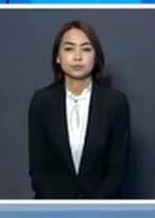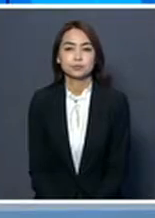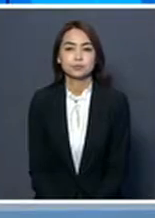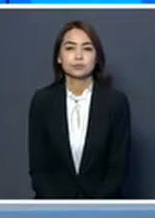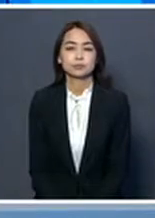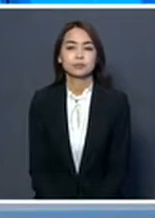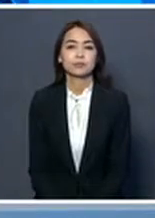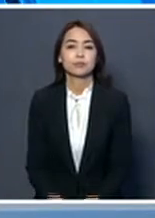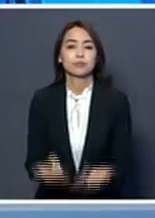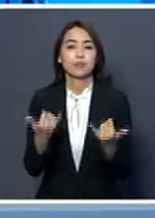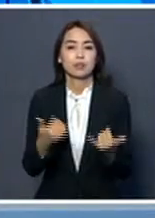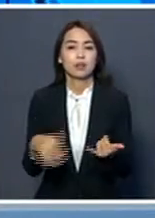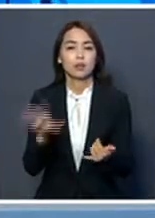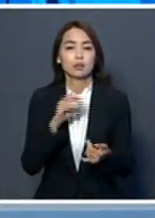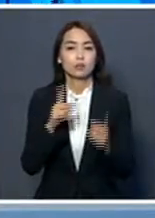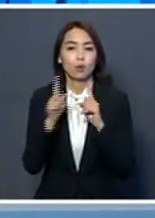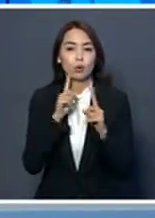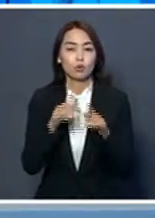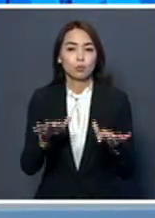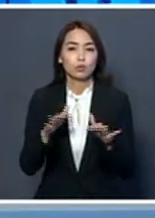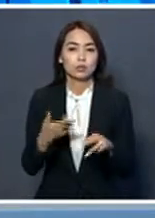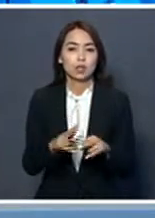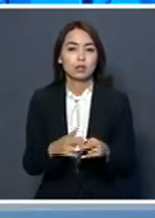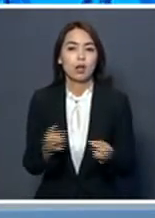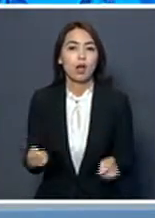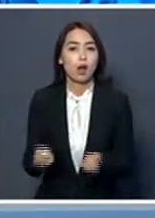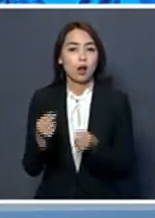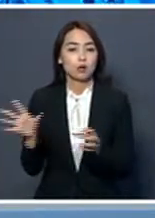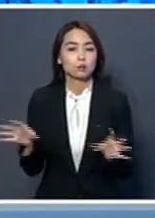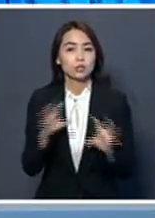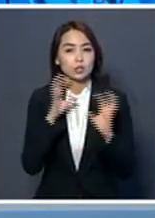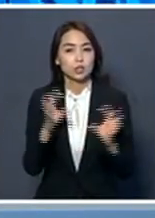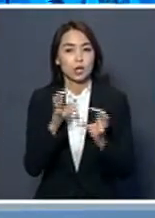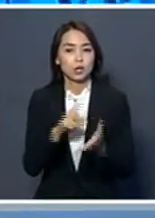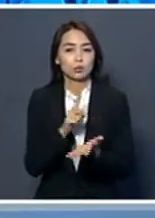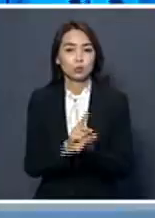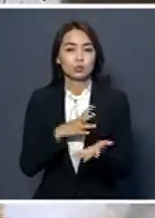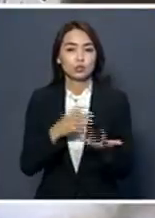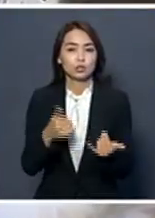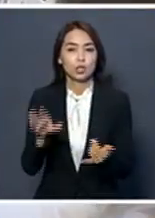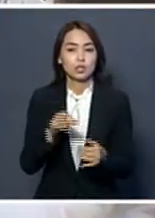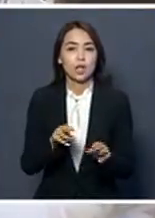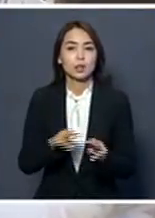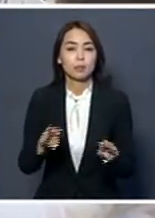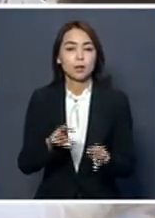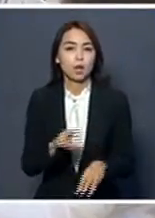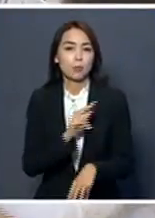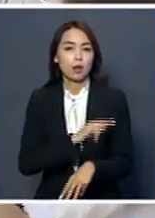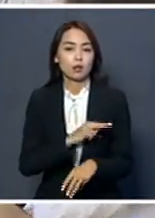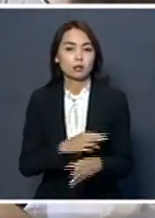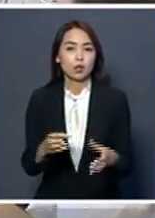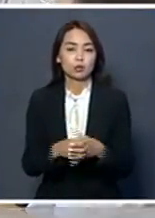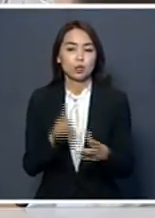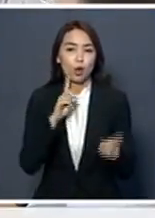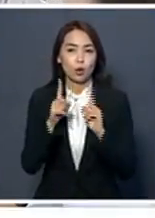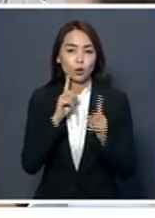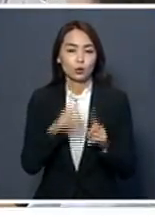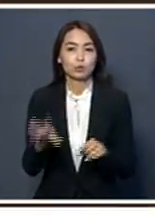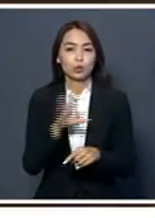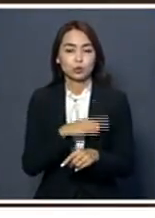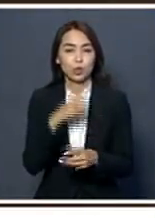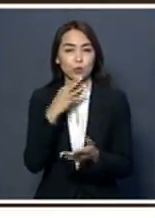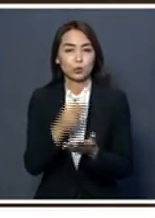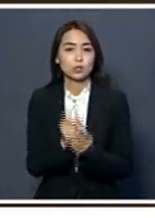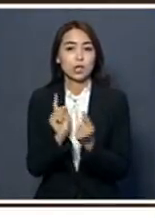үкіметтік емес ұйымдардың қоғамдық тәртіпті сақтаудағы рөлі. Бүгін Нұр-Сұлтан қалалық ішкі істер департаментінің қызметкерлері үкіметтік емес ұйым өкілдерімен